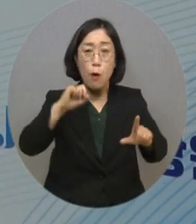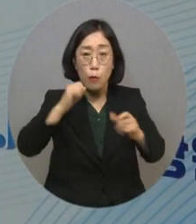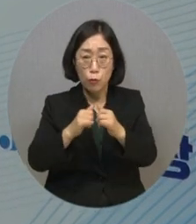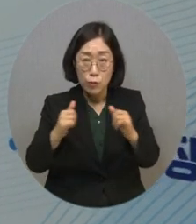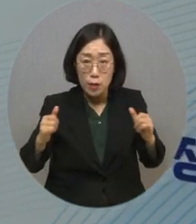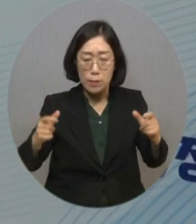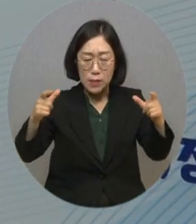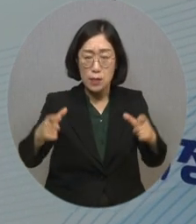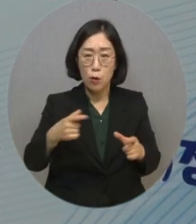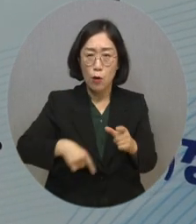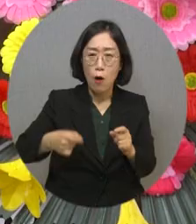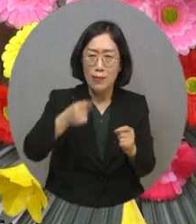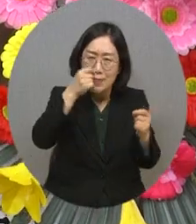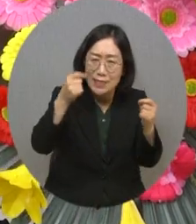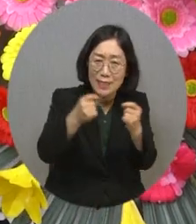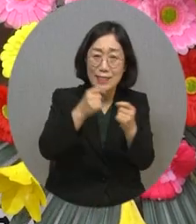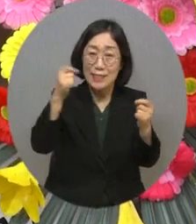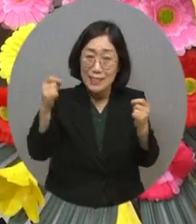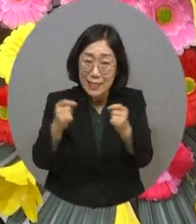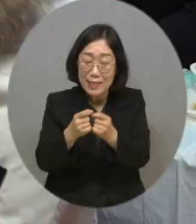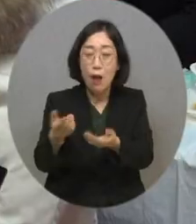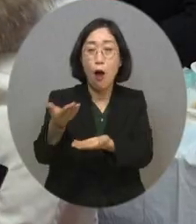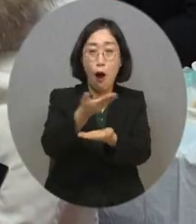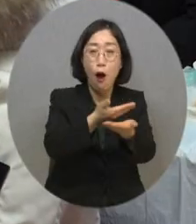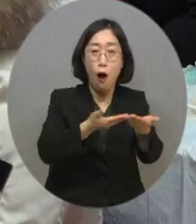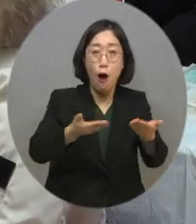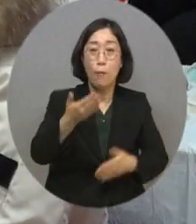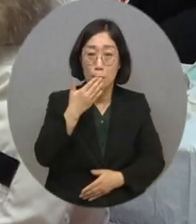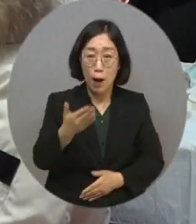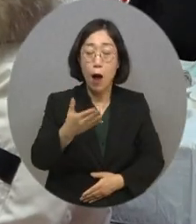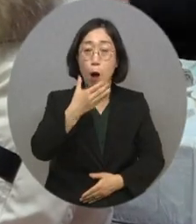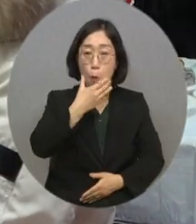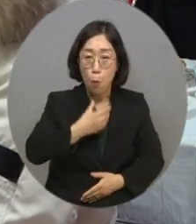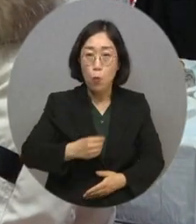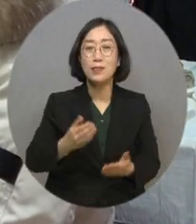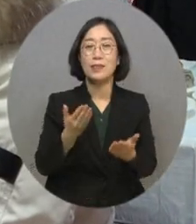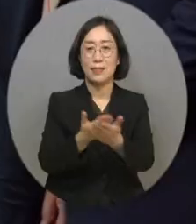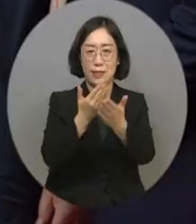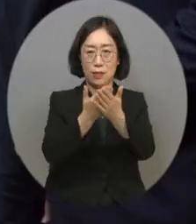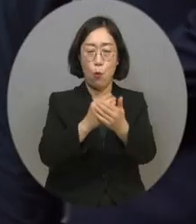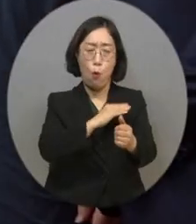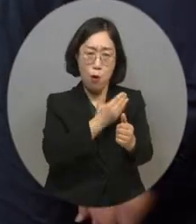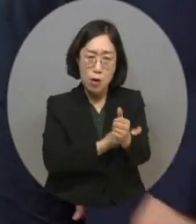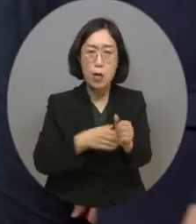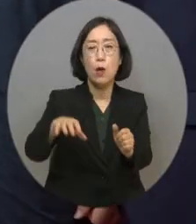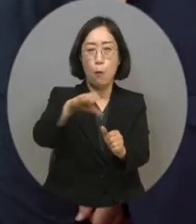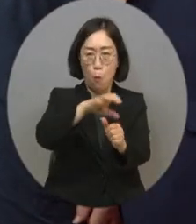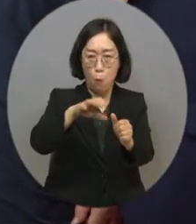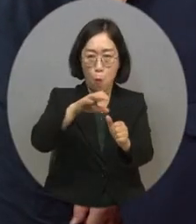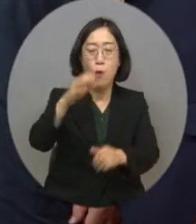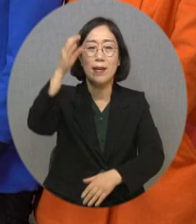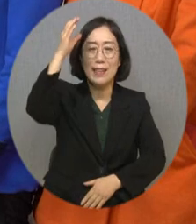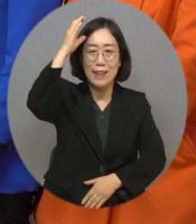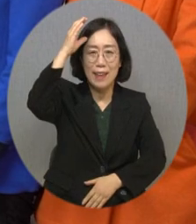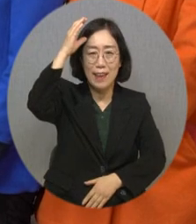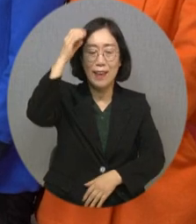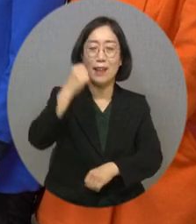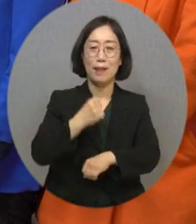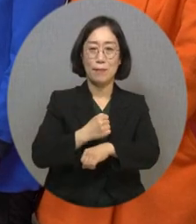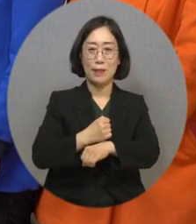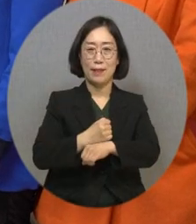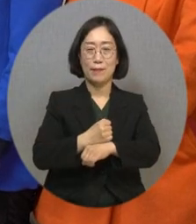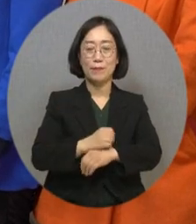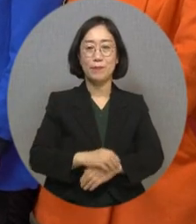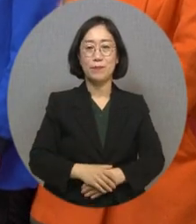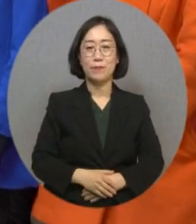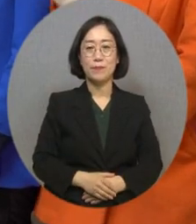더 가까워져 하나되고 교류와 협력 사업을 통해 복지 증진과 권익 보호로 이어지길 기대해 봅니다. 복지TV